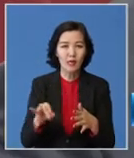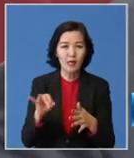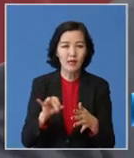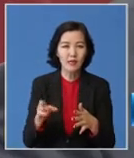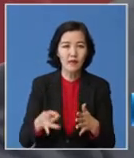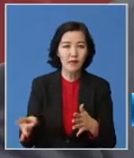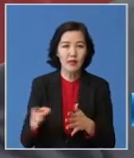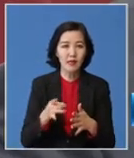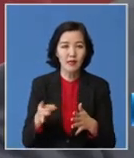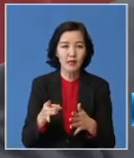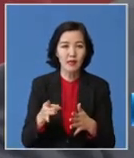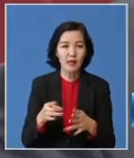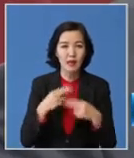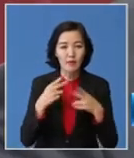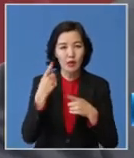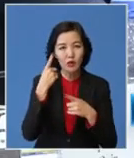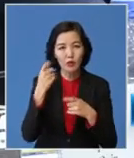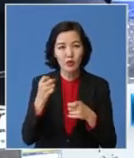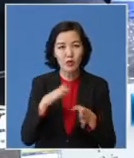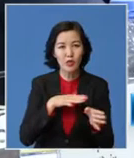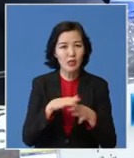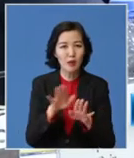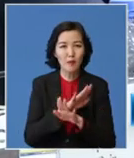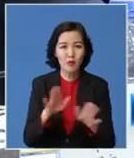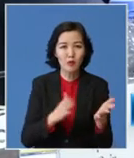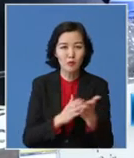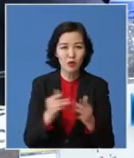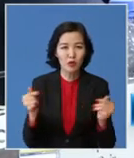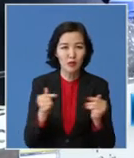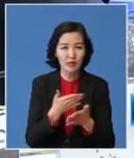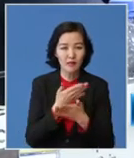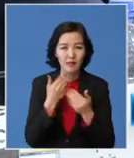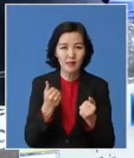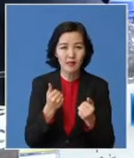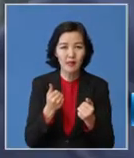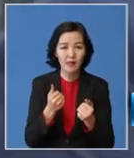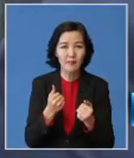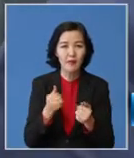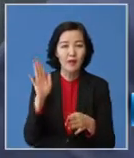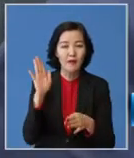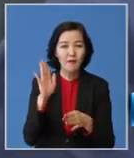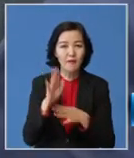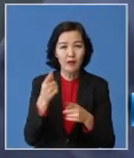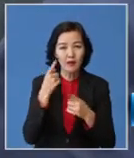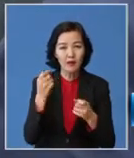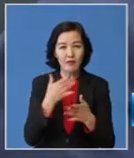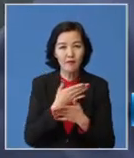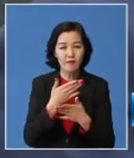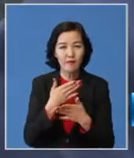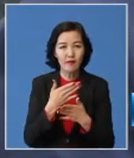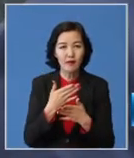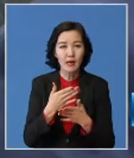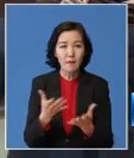района вынесены предупреждения о неполном служебном соответствии. Получил выговор и руководитель отдела